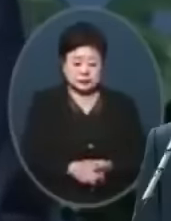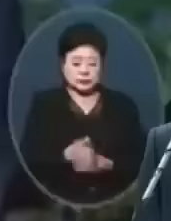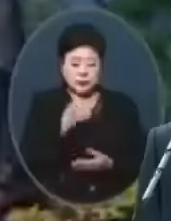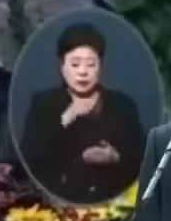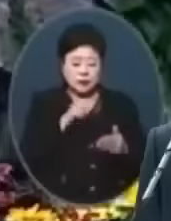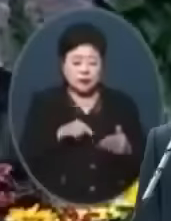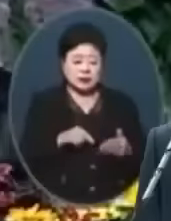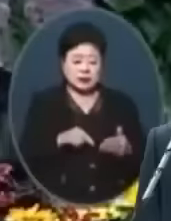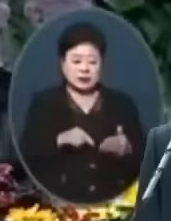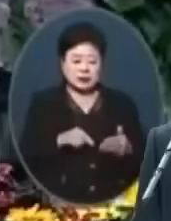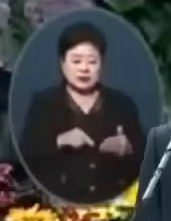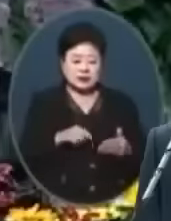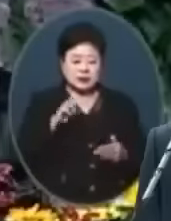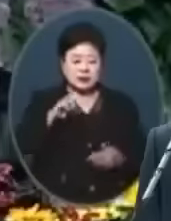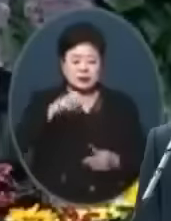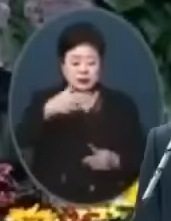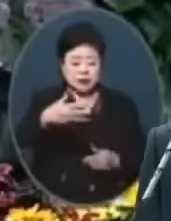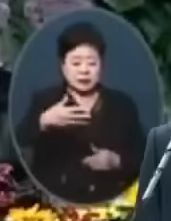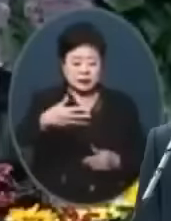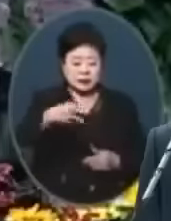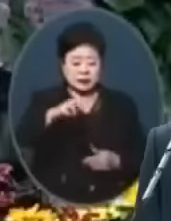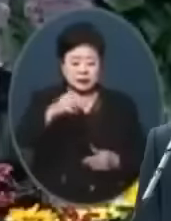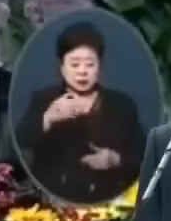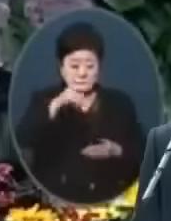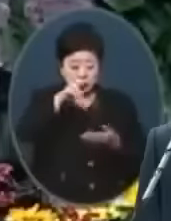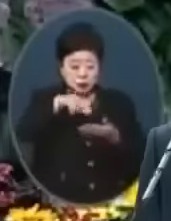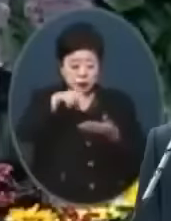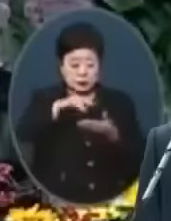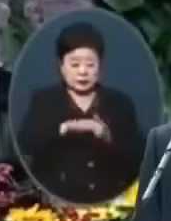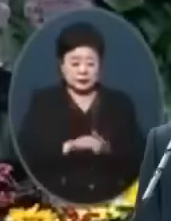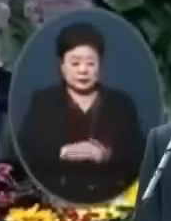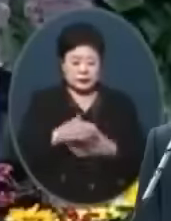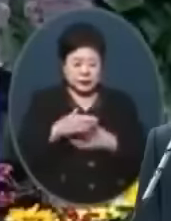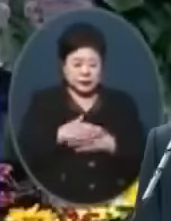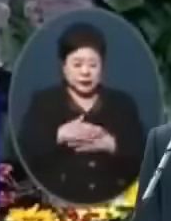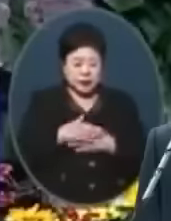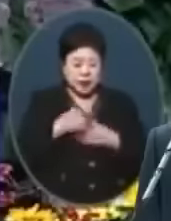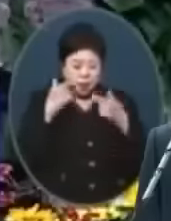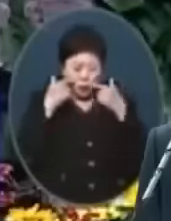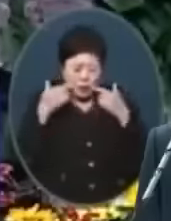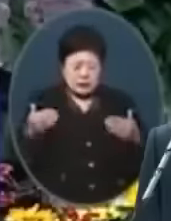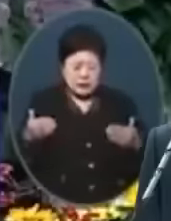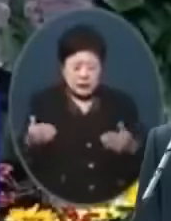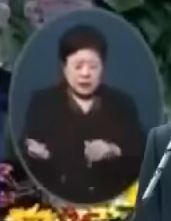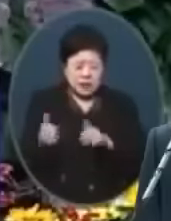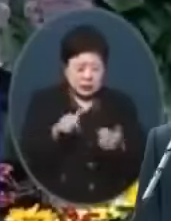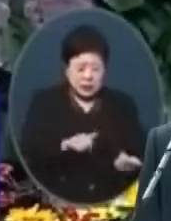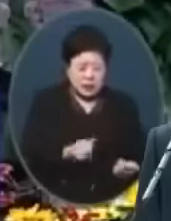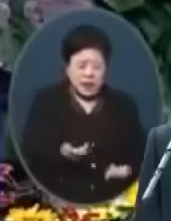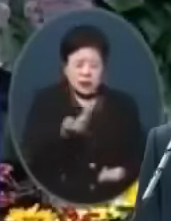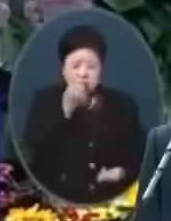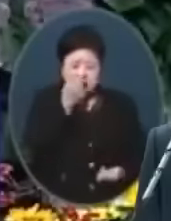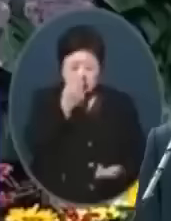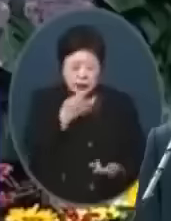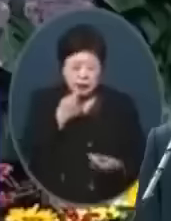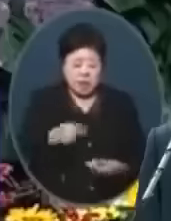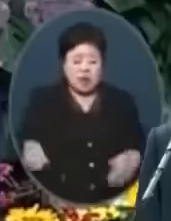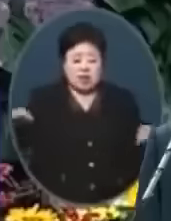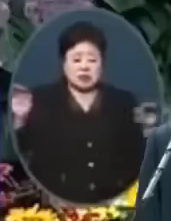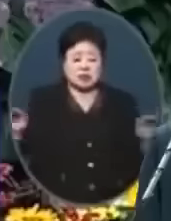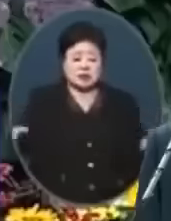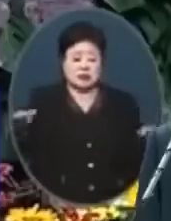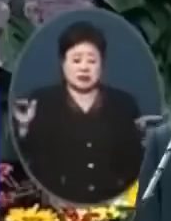로마서 8장 38절로 39절을 보면 내가 확신하오니 사망이나